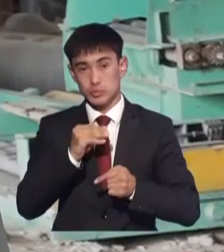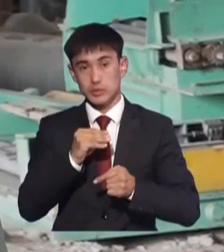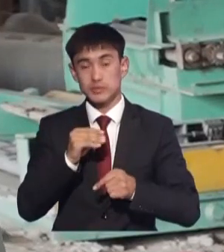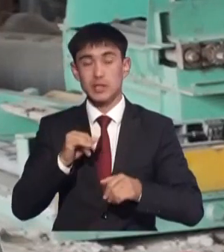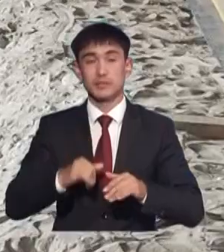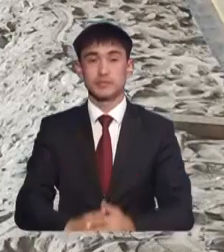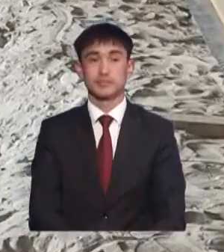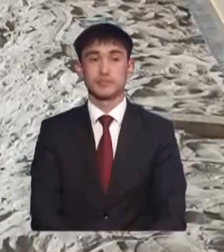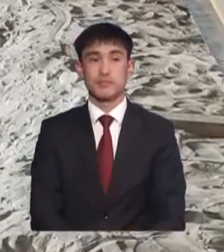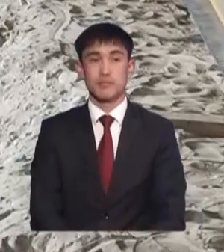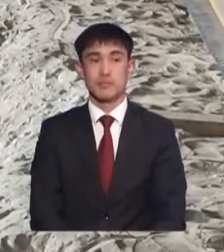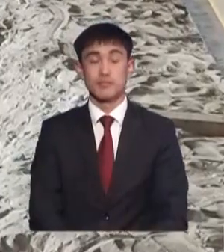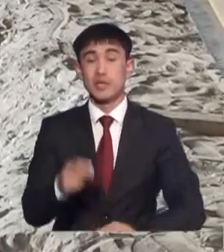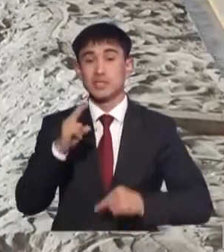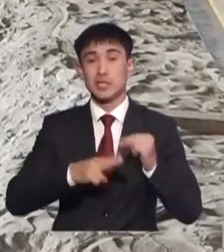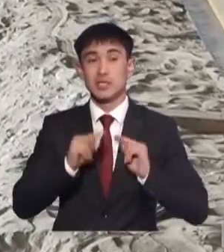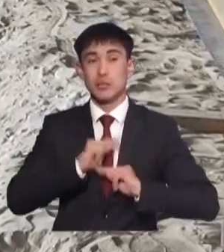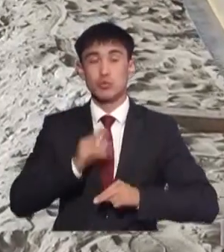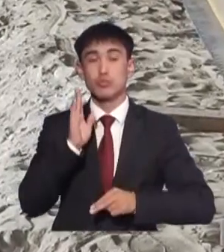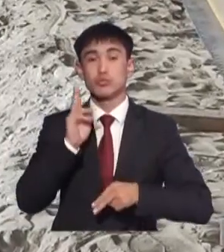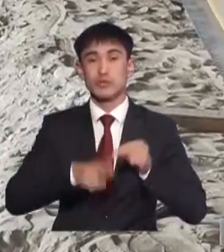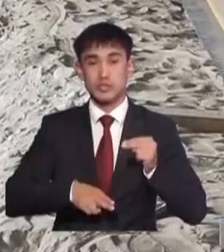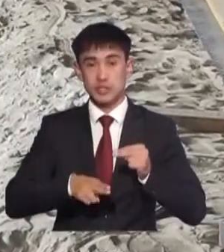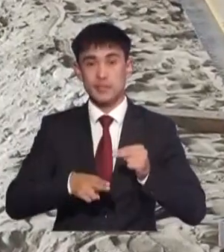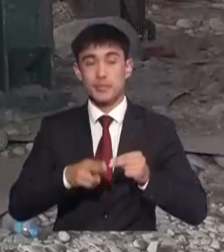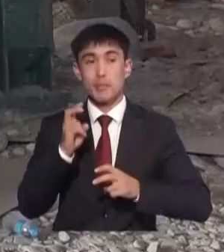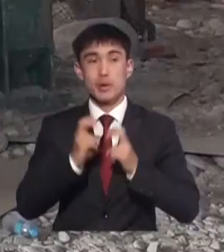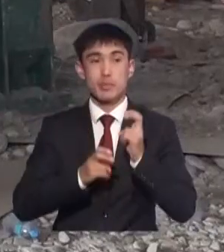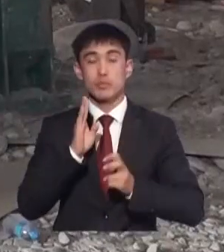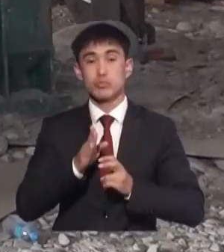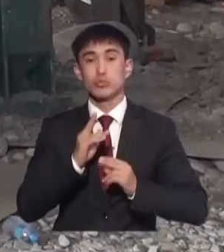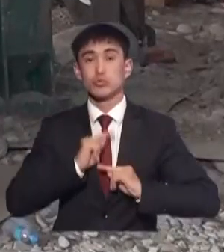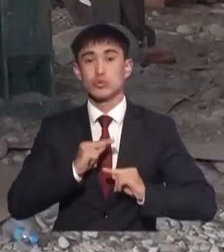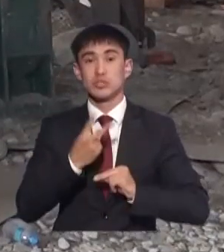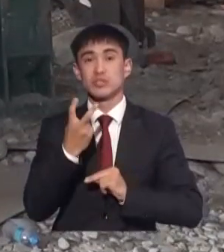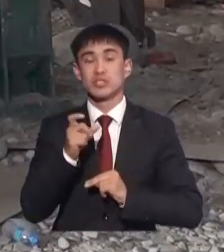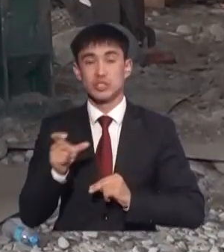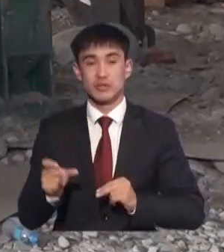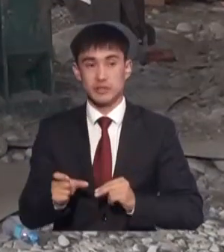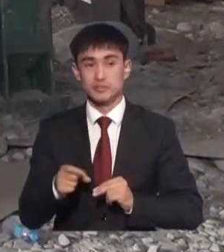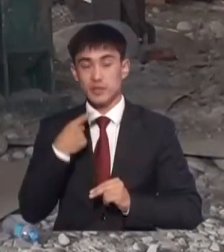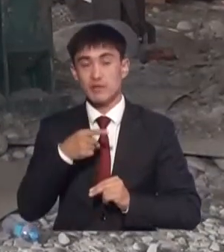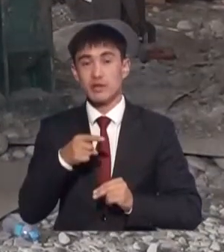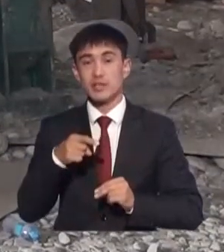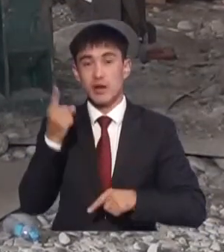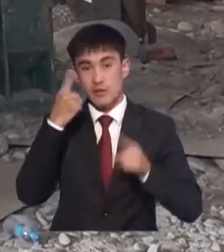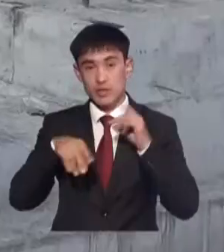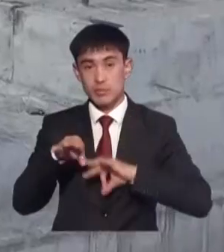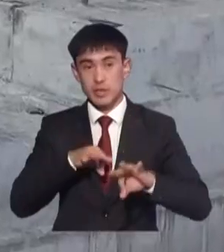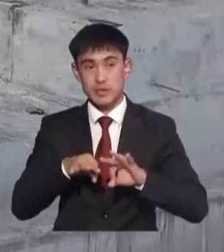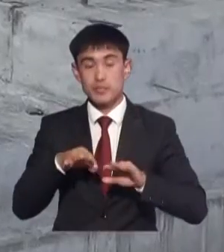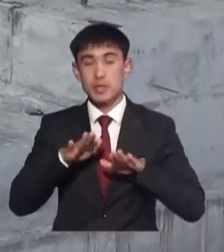на рынке. Когда строительные работы будут завершены, на предприятии будет трудиться 200 человек, говорят авторы проекта.